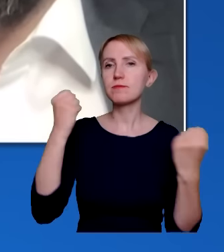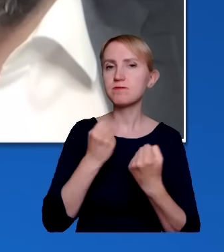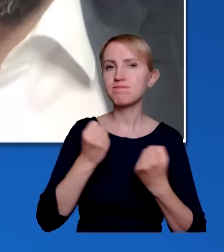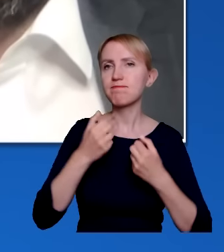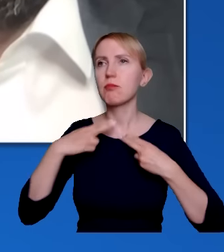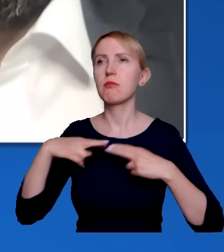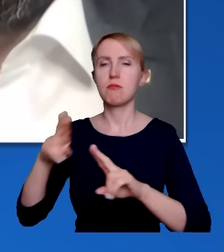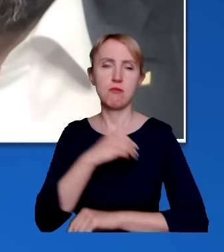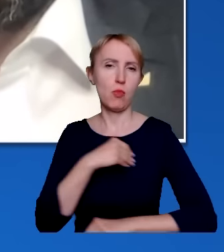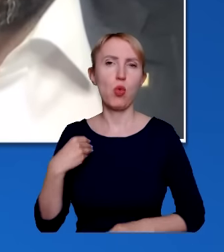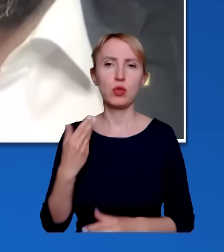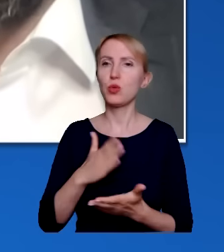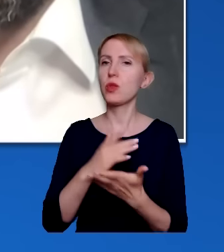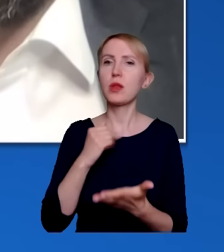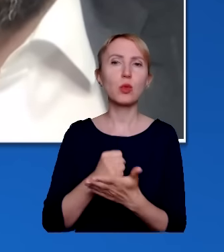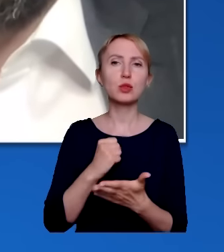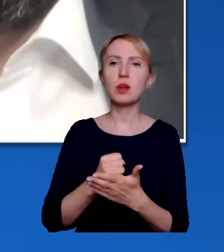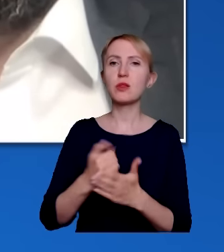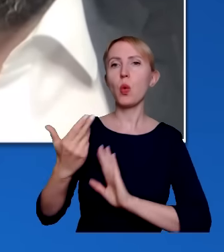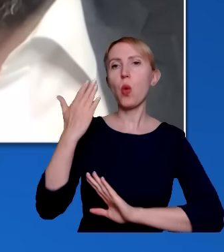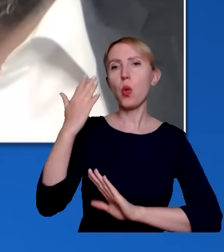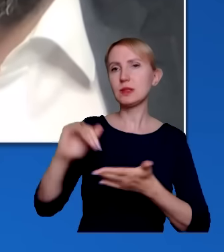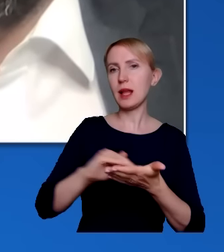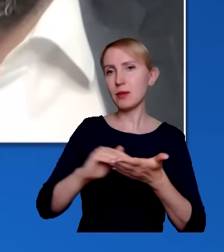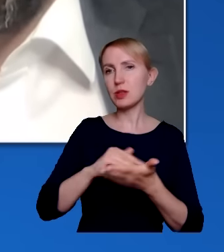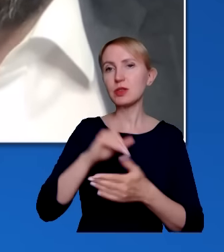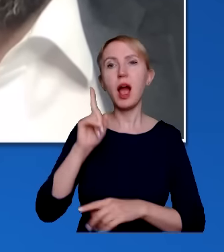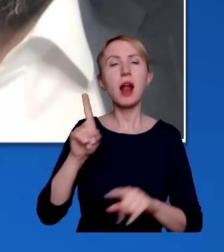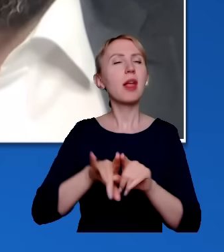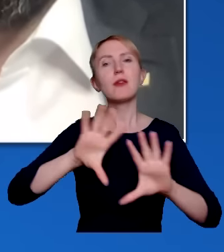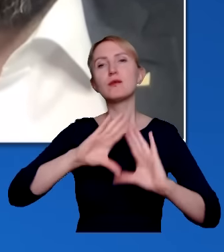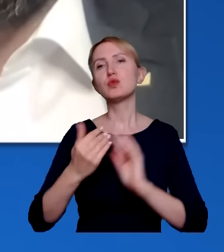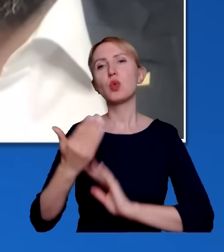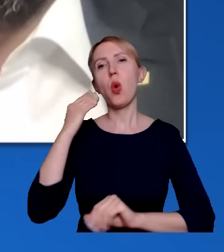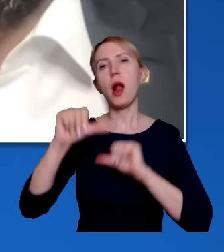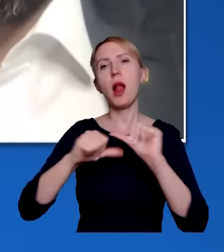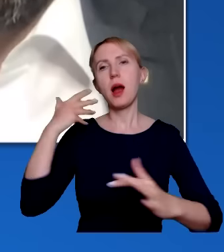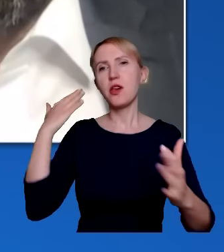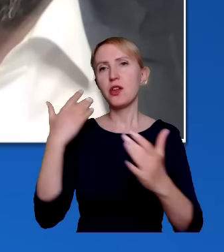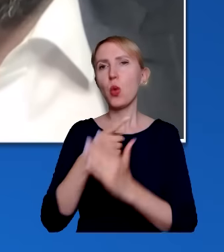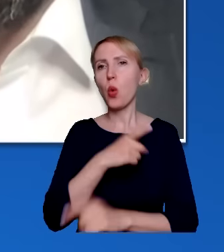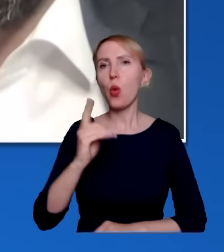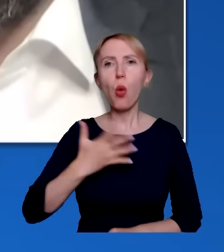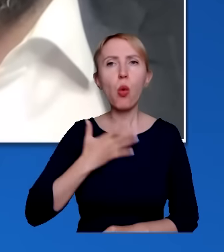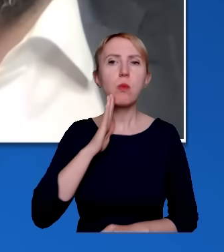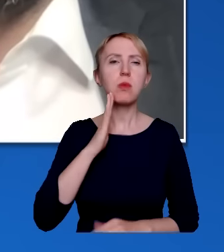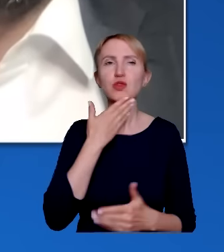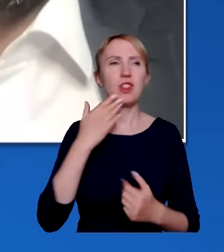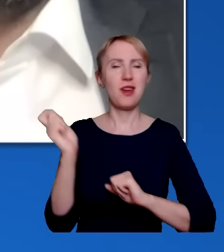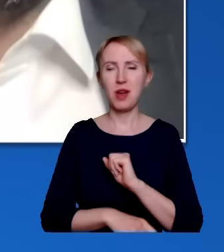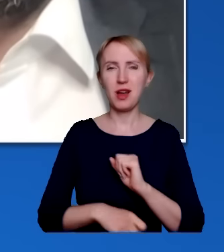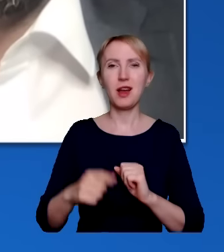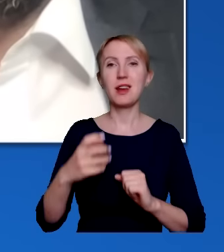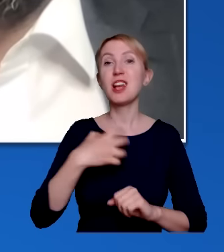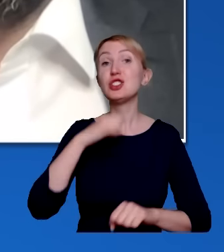Polsce i To nie kwestia tylko tych ostatnich miesięcy ale wszystkich ostatnich lat oni czują się bezkarnie sędziowie czują